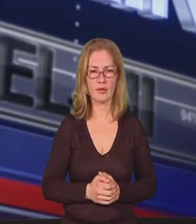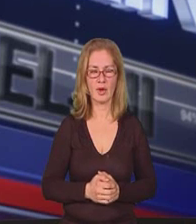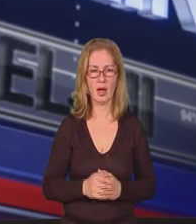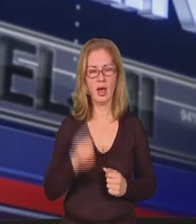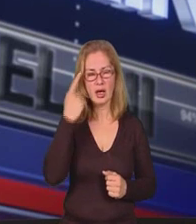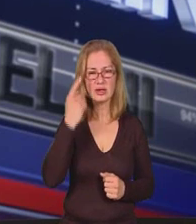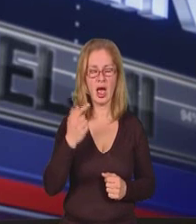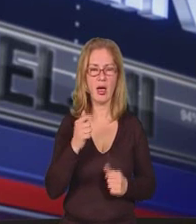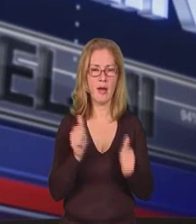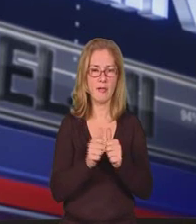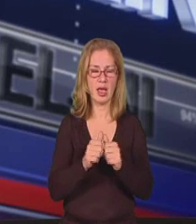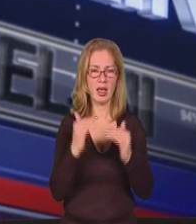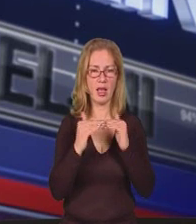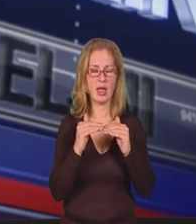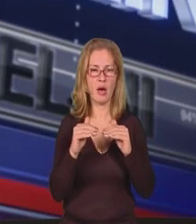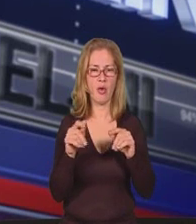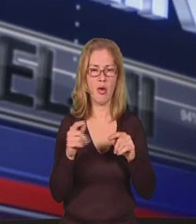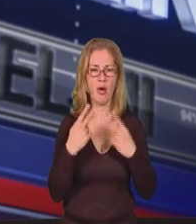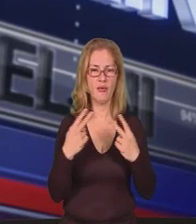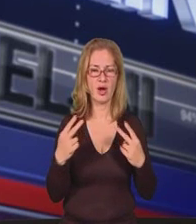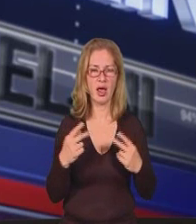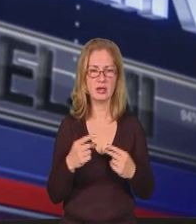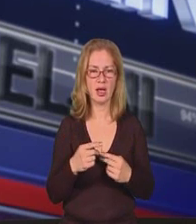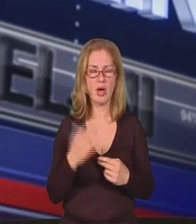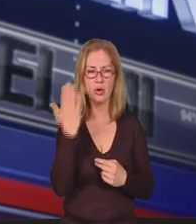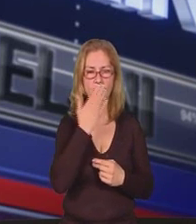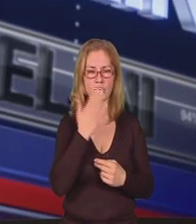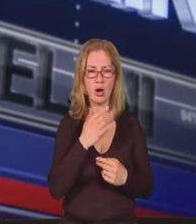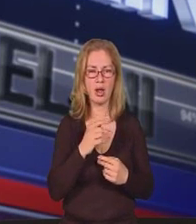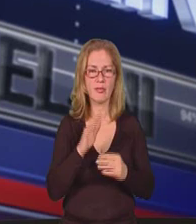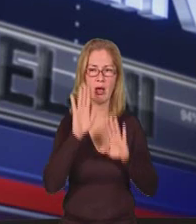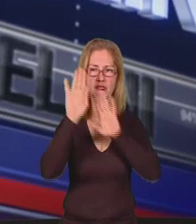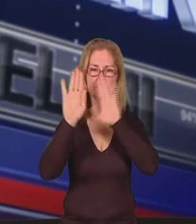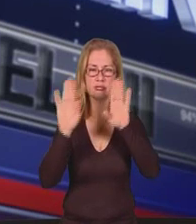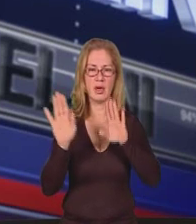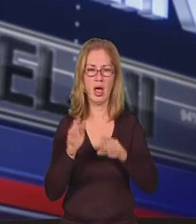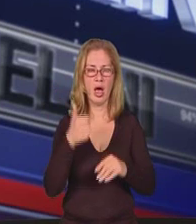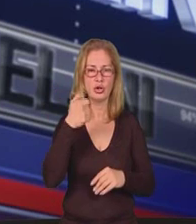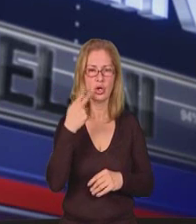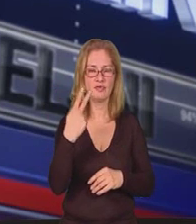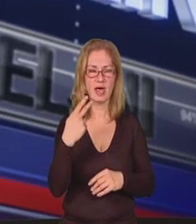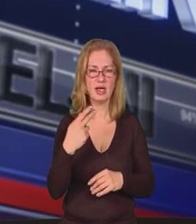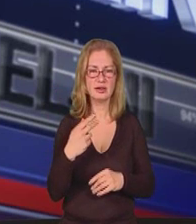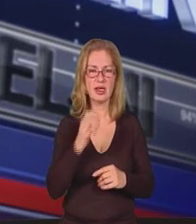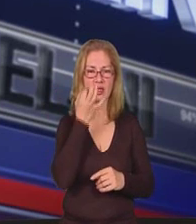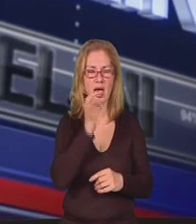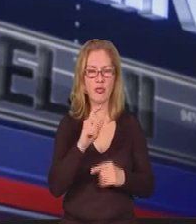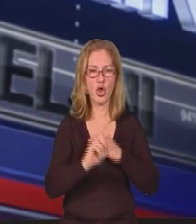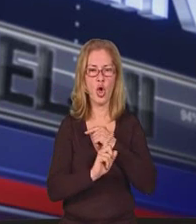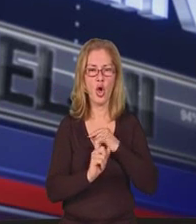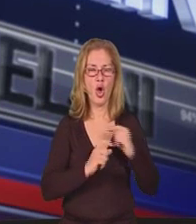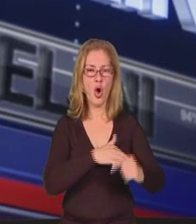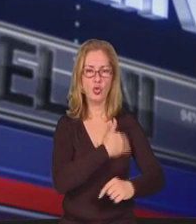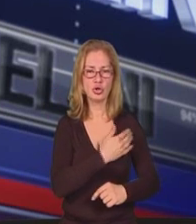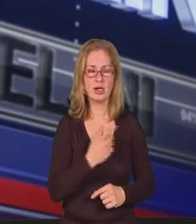Učim plus, znam jednako vredim je akcija zbog koje je Novi Sad od skoro ukrašen bilbordima oko 120 najboljih učenika srednjih i